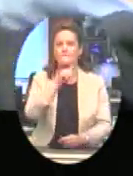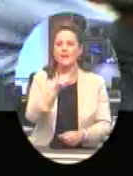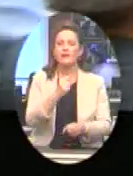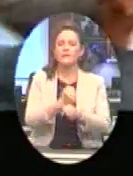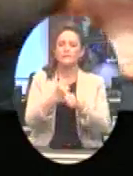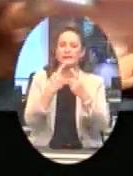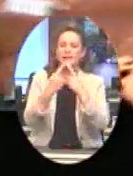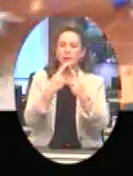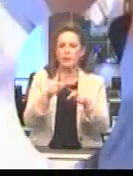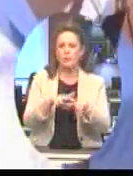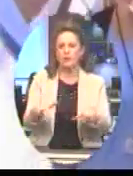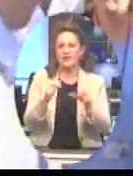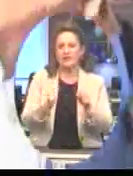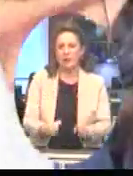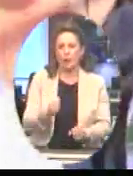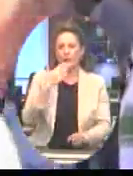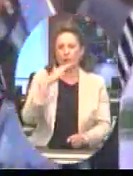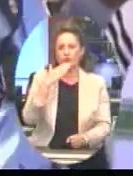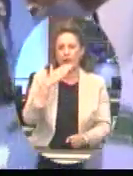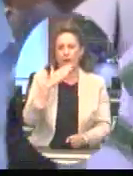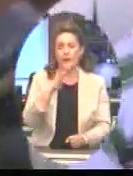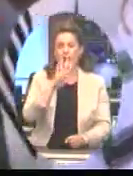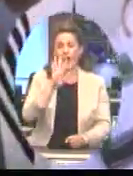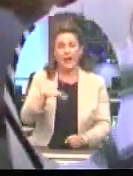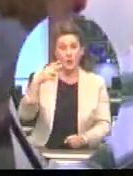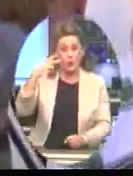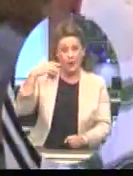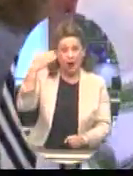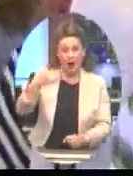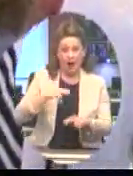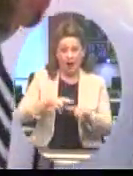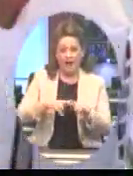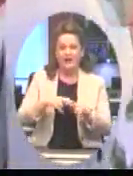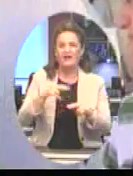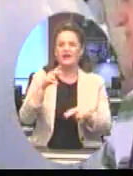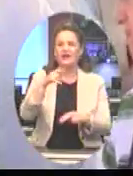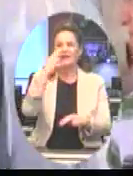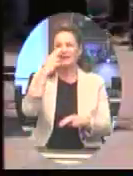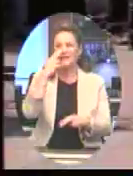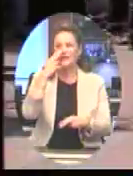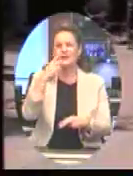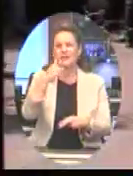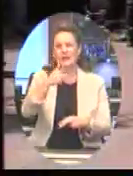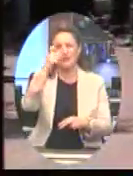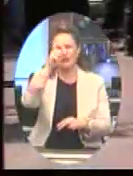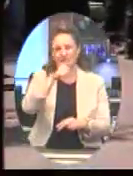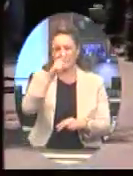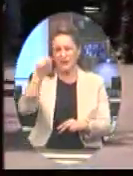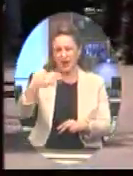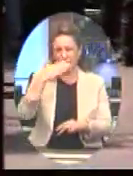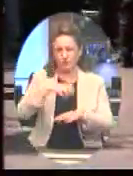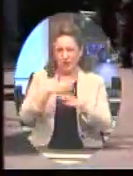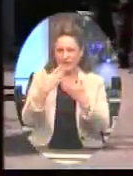המצב הביטחוני בירושלים. כך, גם יומיים אחר כך, בעקבות ניסיון ההתנגשות בפעיל הימין יהודה גליק. שבועיים חלפו,